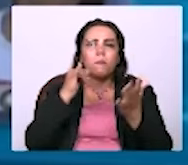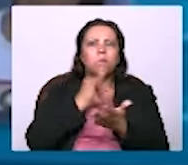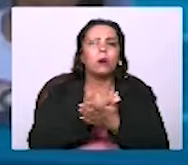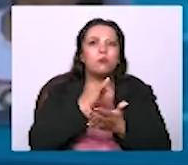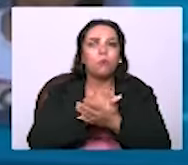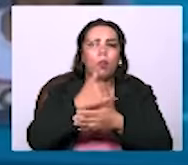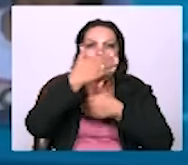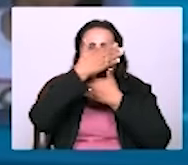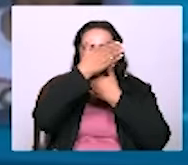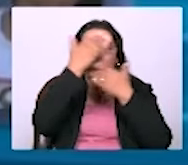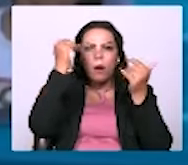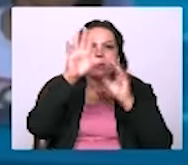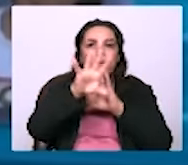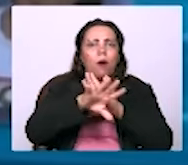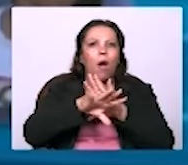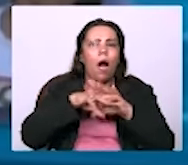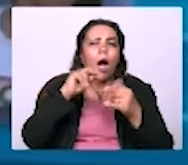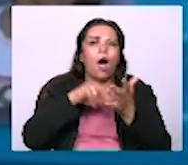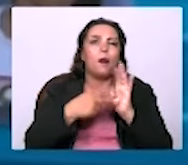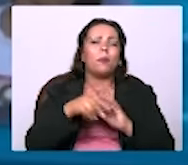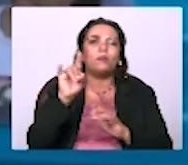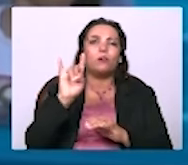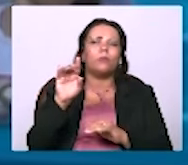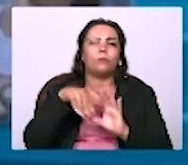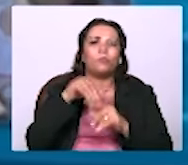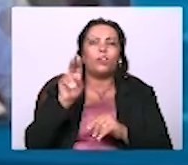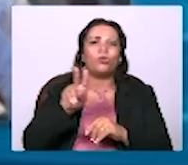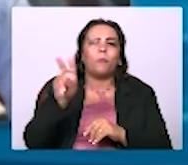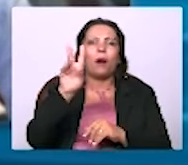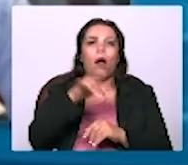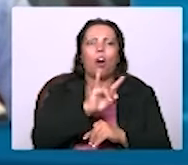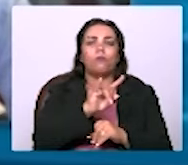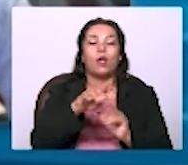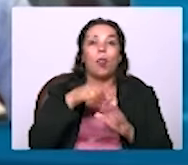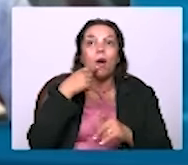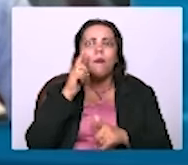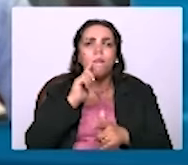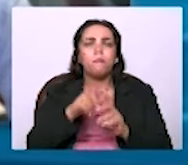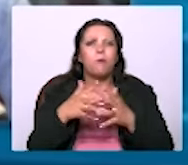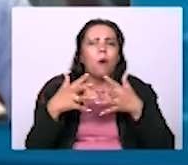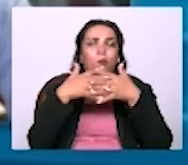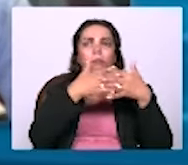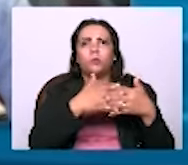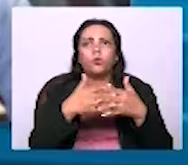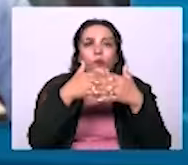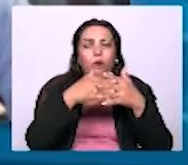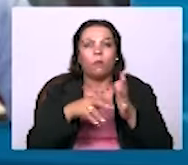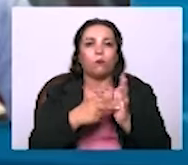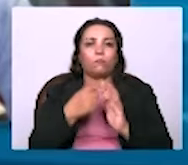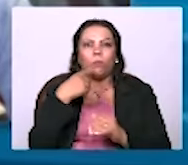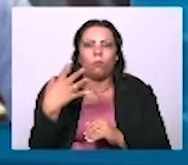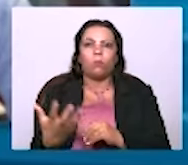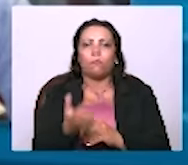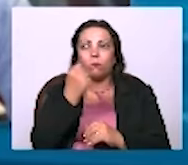الذي دبر طوفان الاقصى الولايات المتحده شافت ان ده قد يكون فرصه